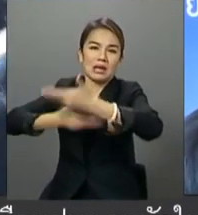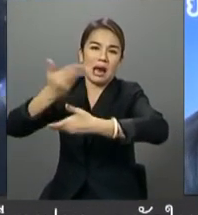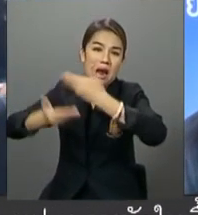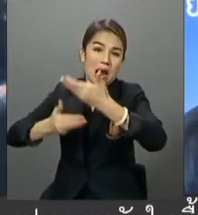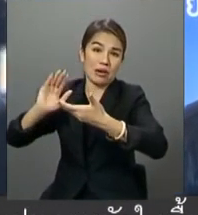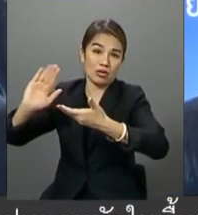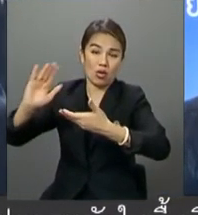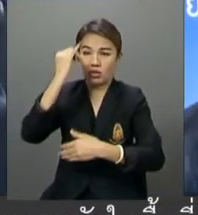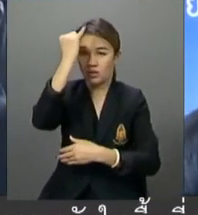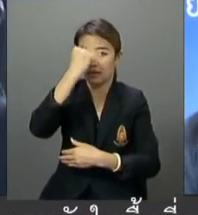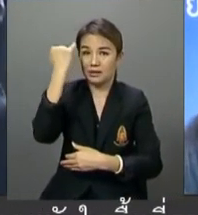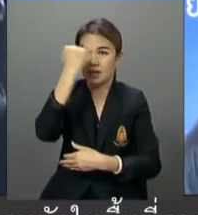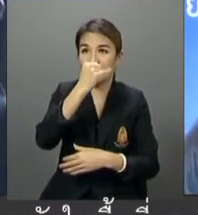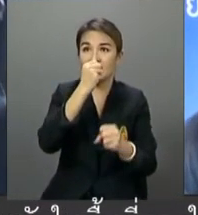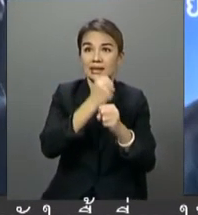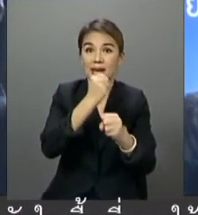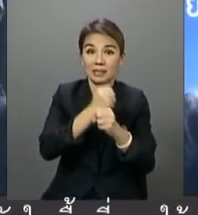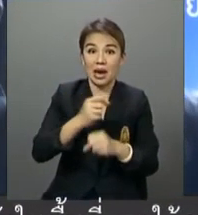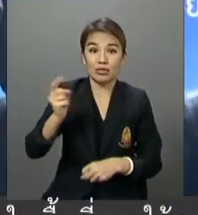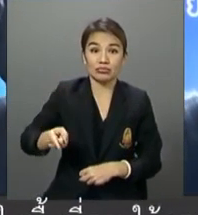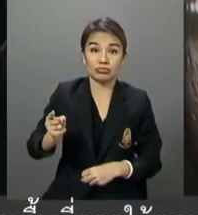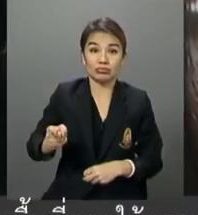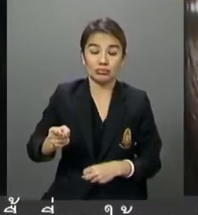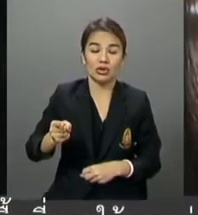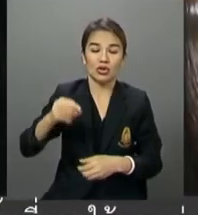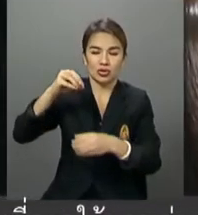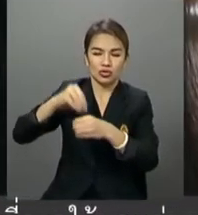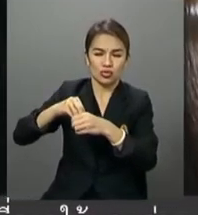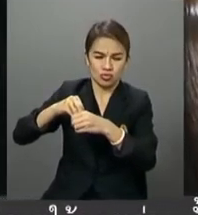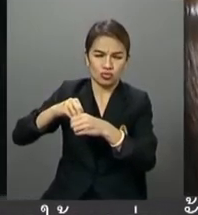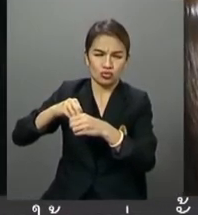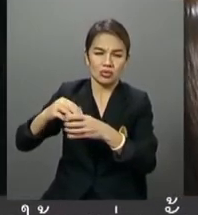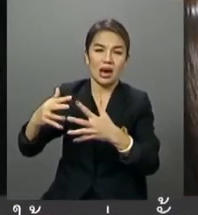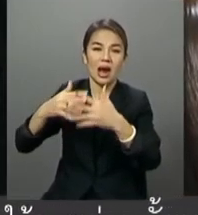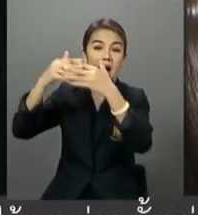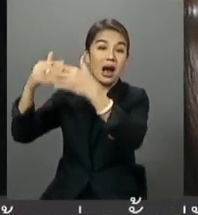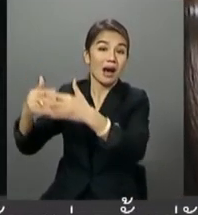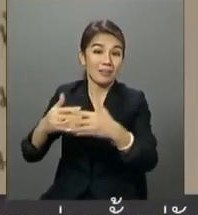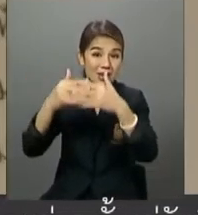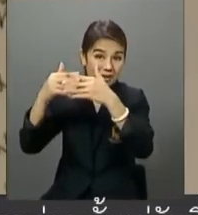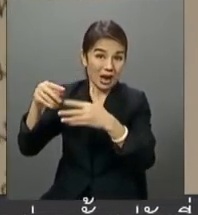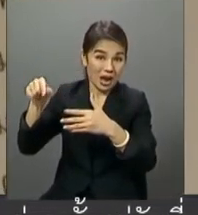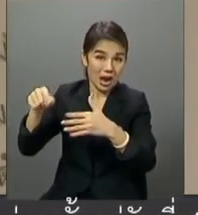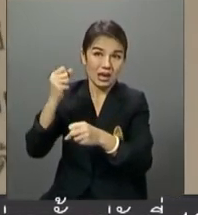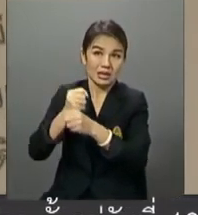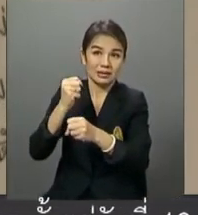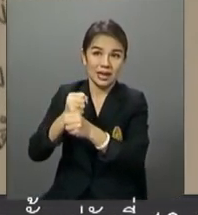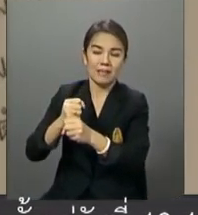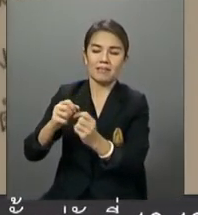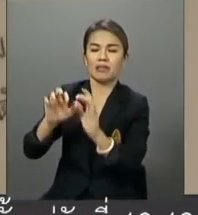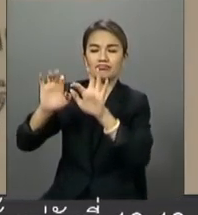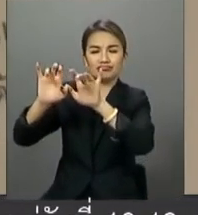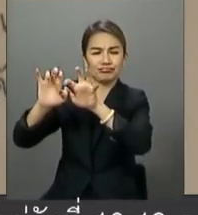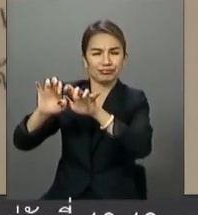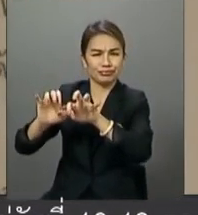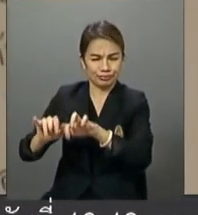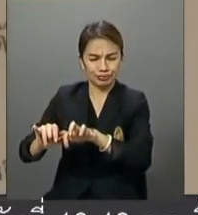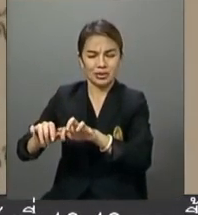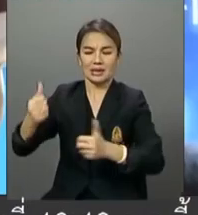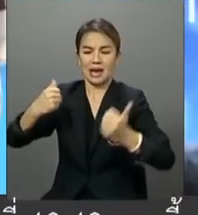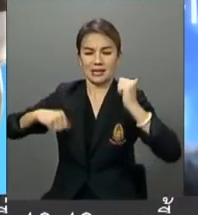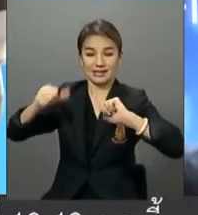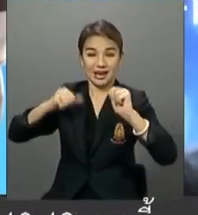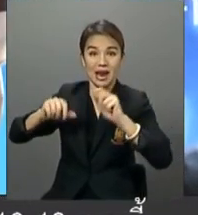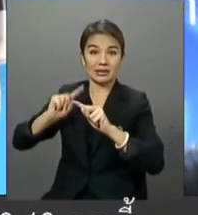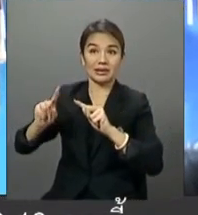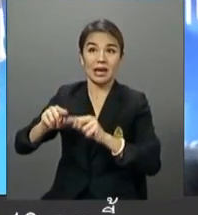านเต็มตัวโดยทำงานประจำกับเอเจนซี่ในสหรัฐอเมริกาที่คัดสรรงานเขียนเพื่อทำภาพยนตร์เชื่อว่าประสบการณ์ในงานใ